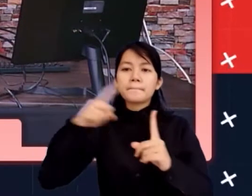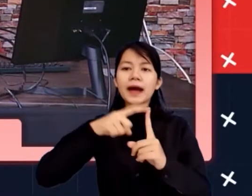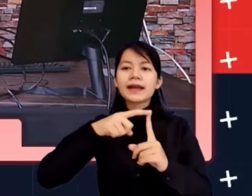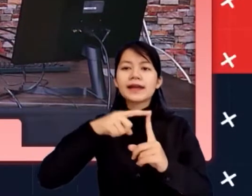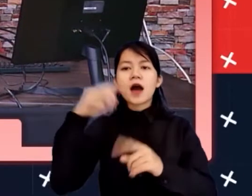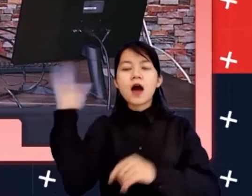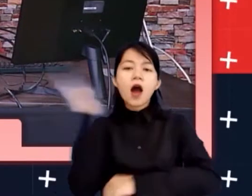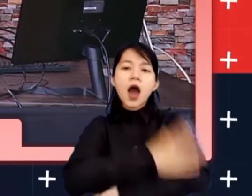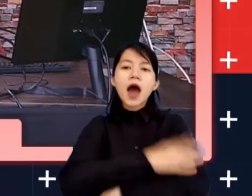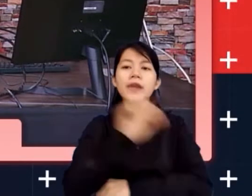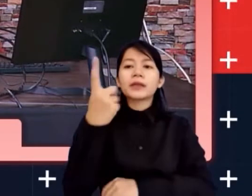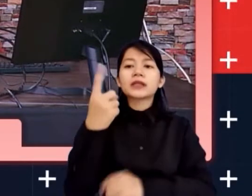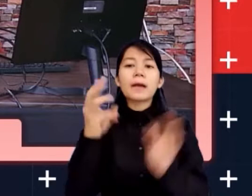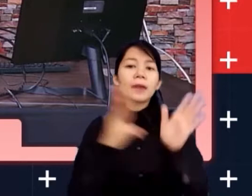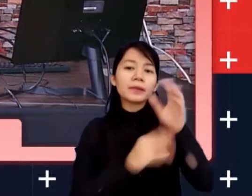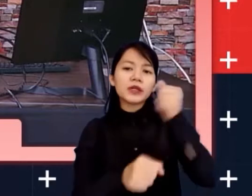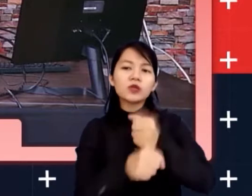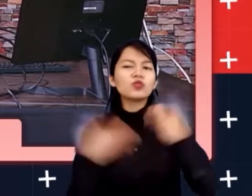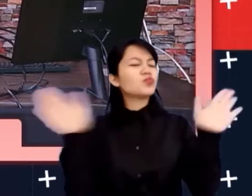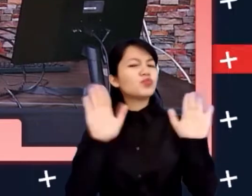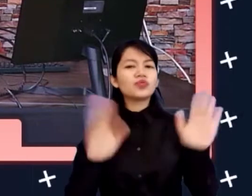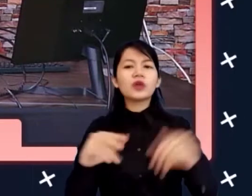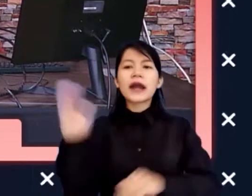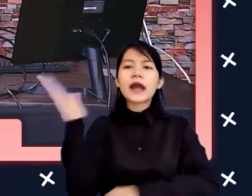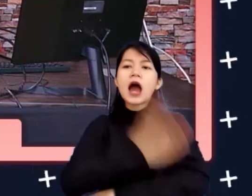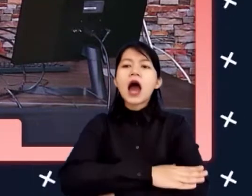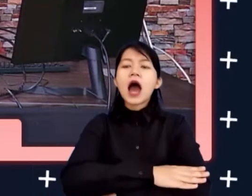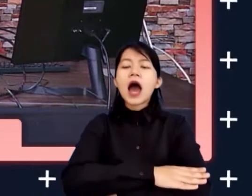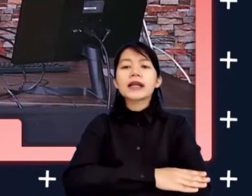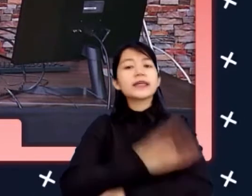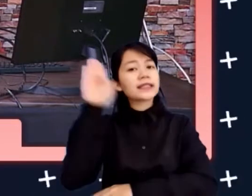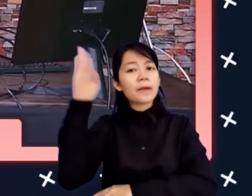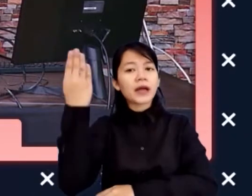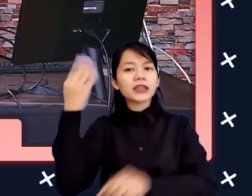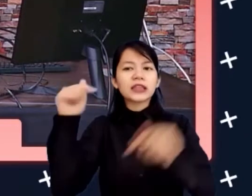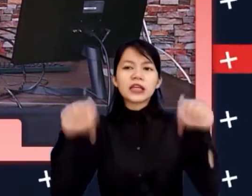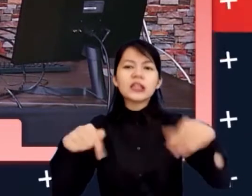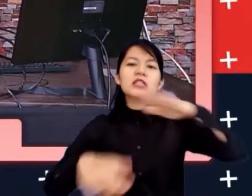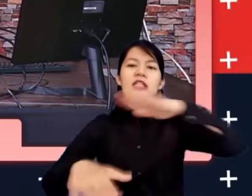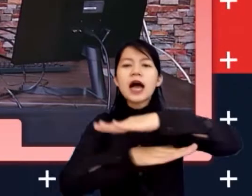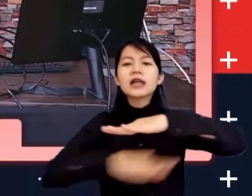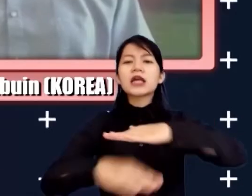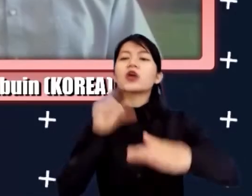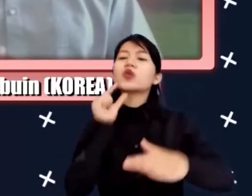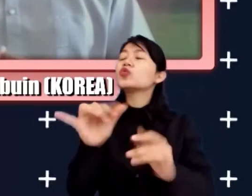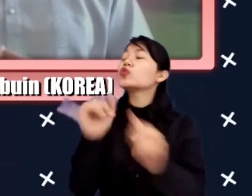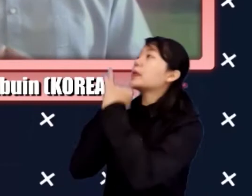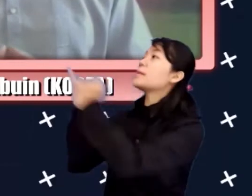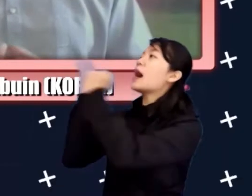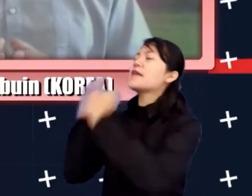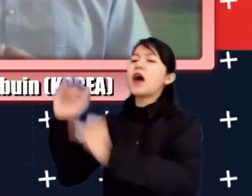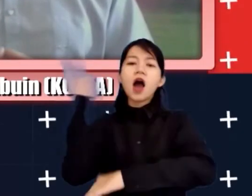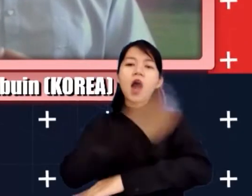untuk beribadah pada hari Minggu. Bagaimana penjelasannya? Silakan pendeta. Baiklah, saya